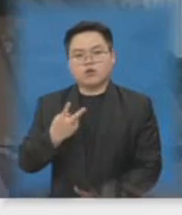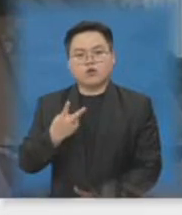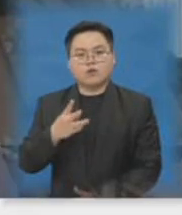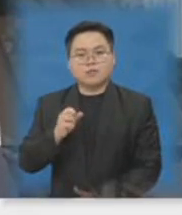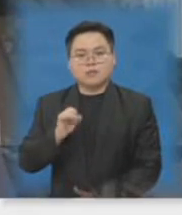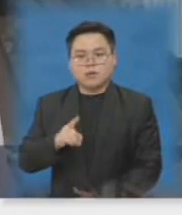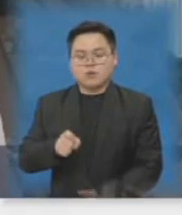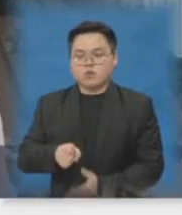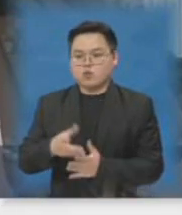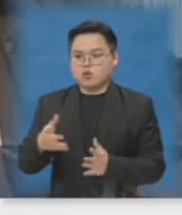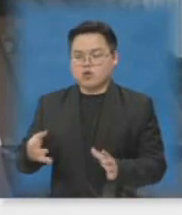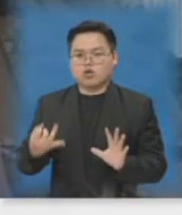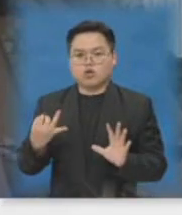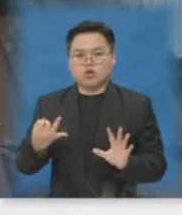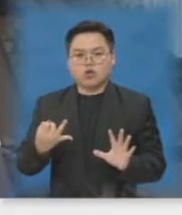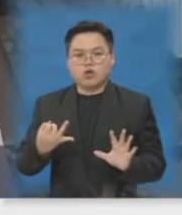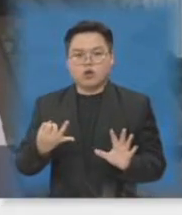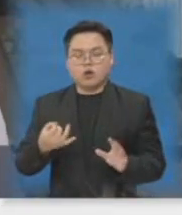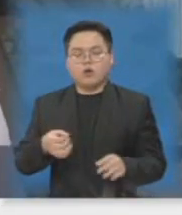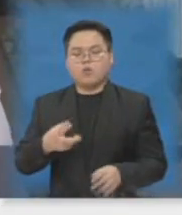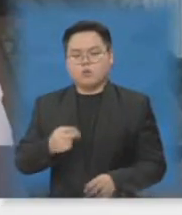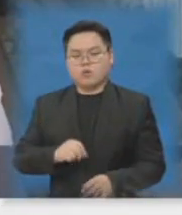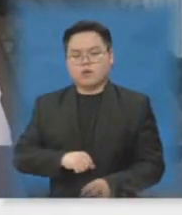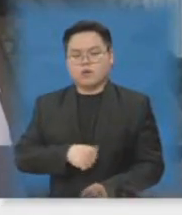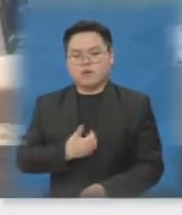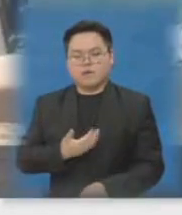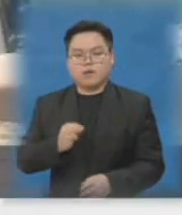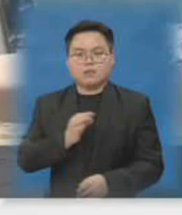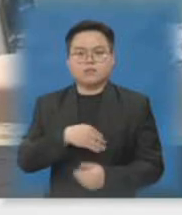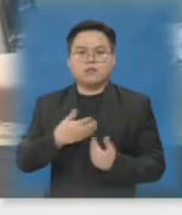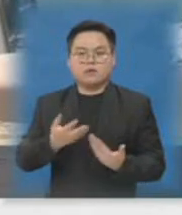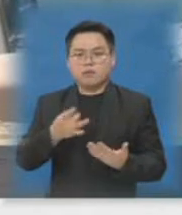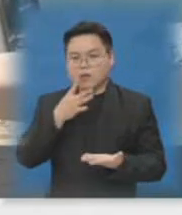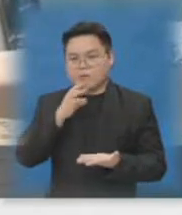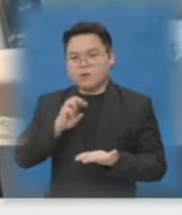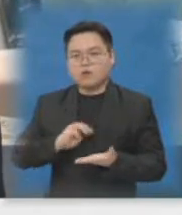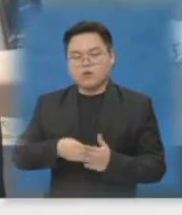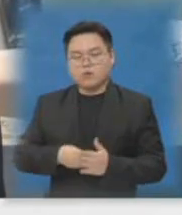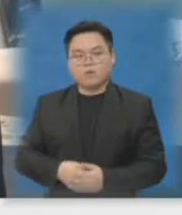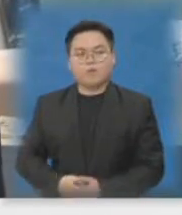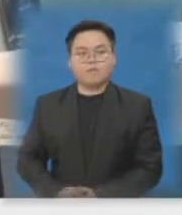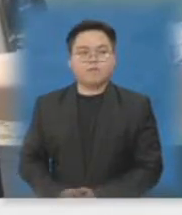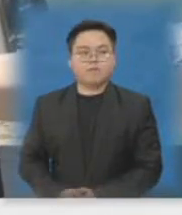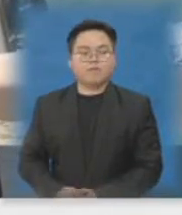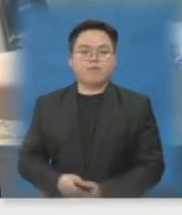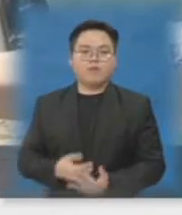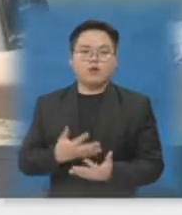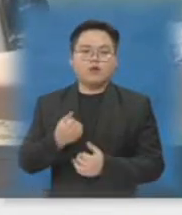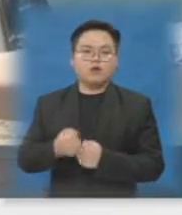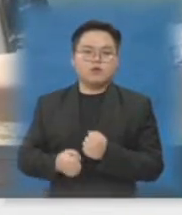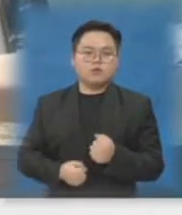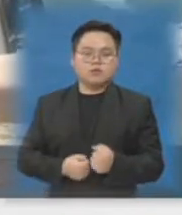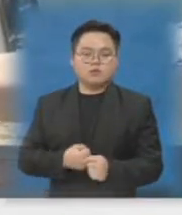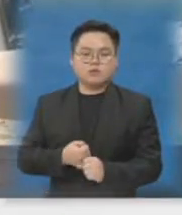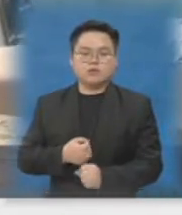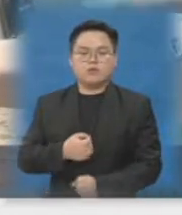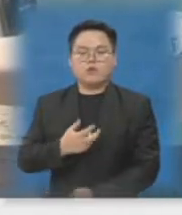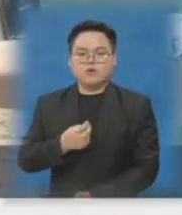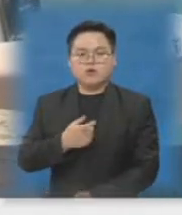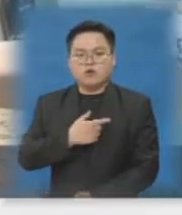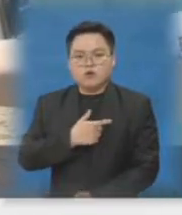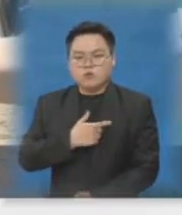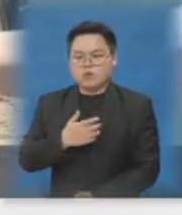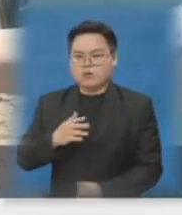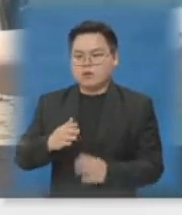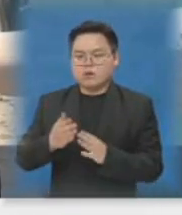блок ашиглалтанд нүгэн гэсэн төлөвлөгөөт явж байгаа. Ийн олон жилийн ингээд одоо зүрх сэтгэл нэгэ гомдцсон гэр